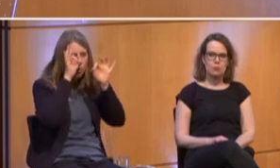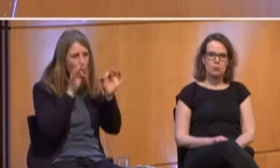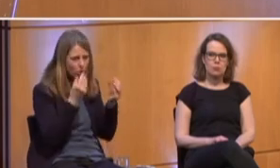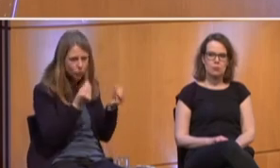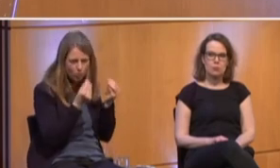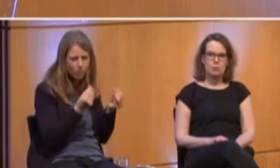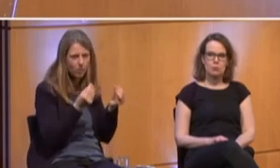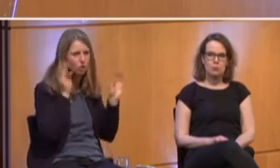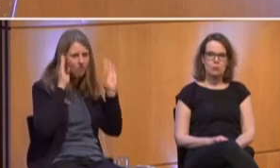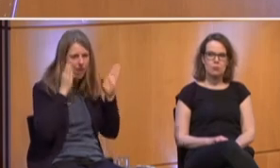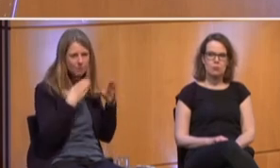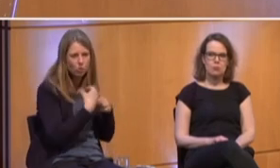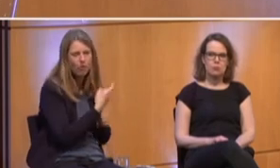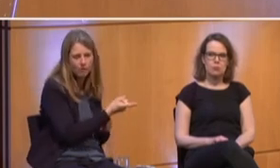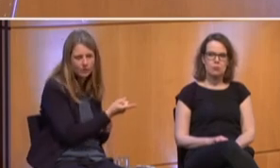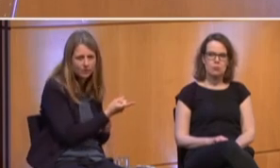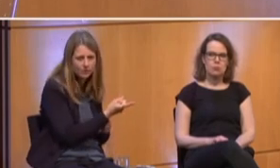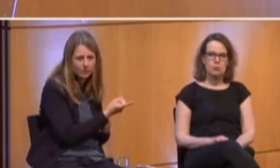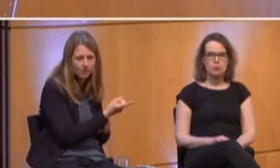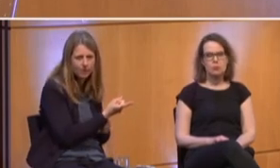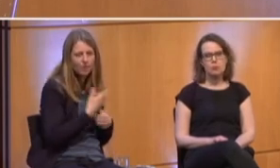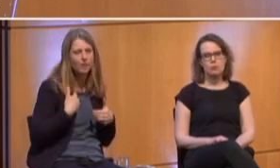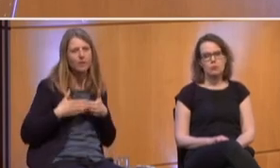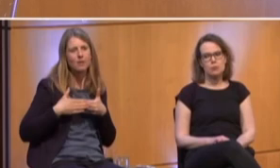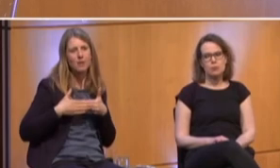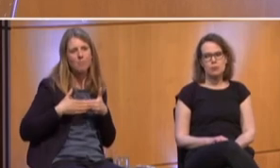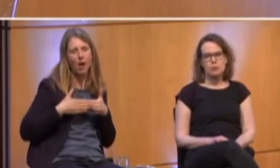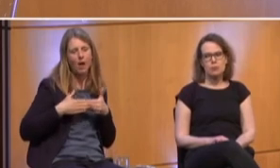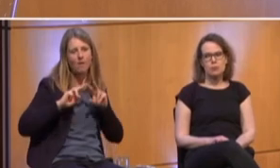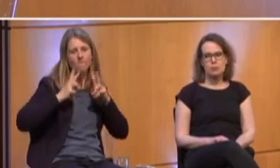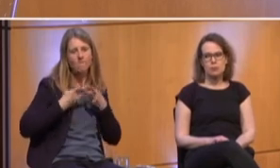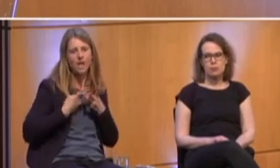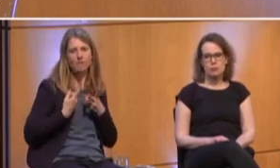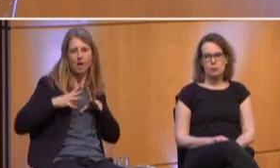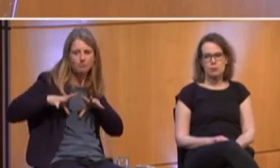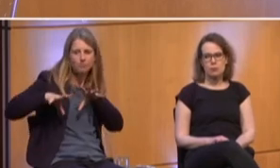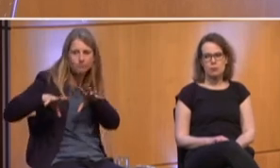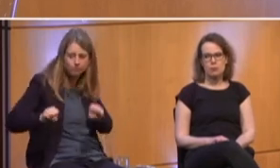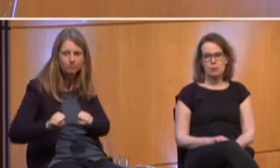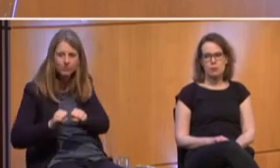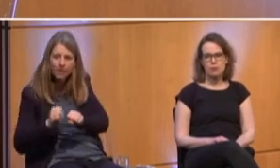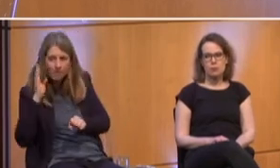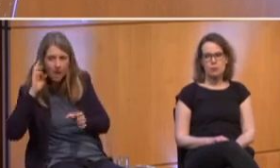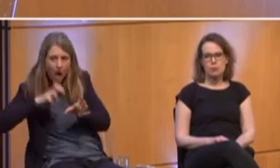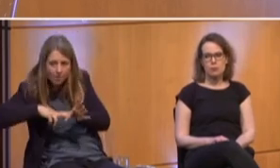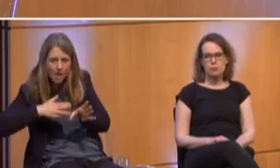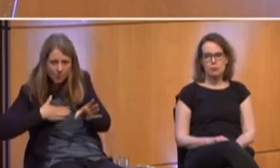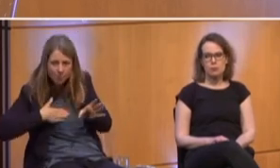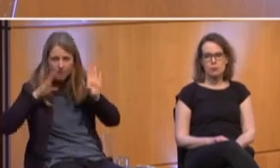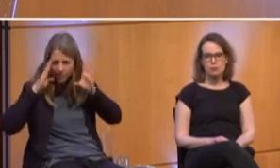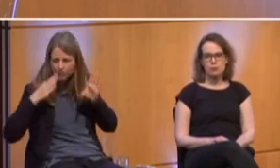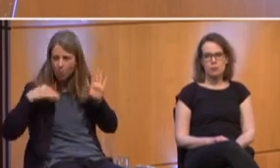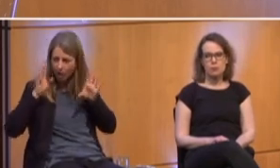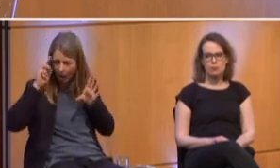was Facebook geschafft haben, ist im Nebeneffekt so eine Art weltweites Single Sign-On mit ihren Accounts zu